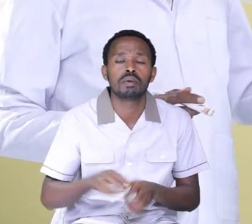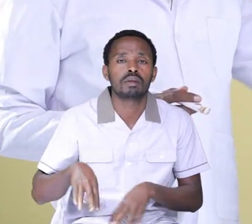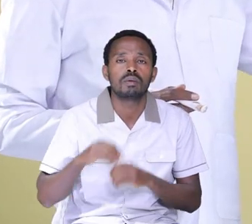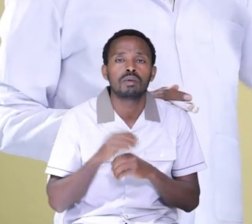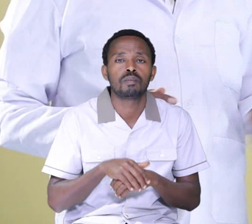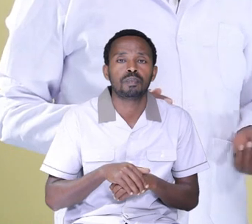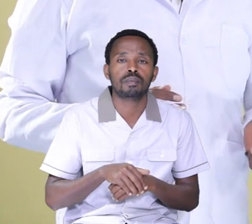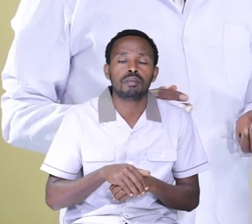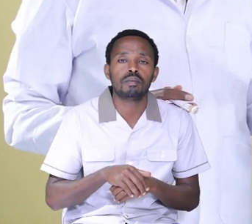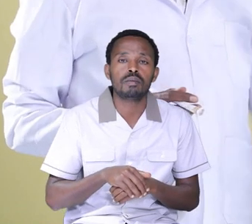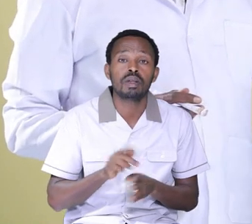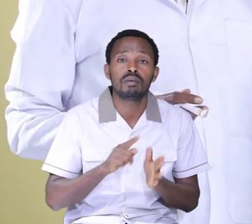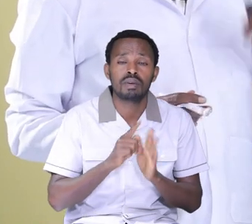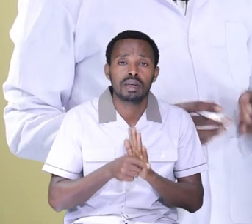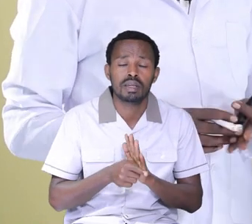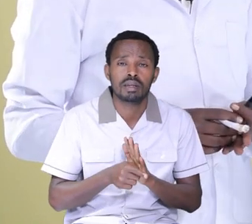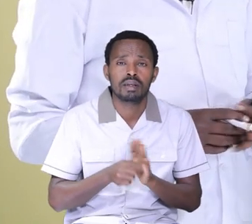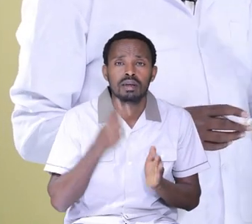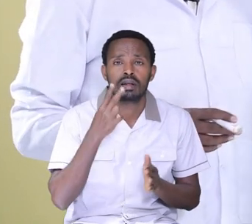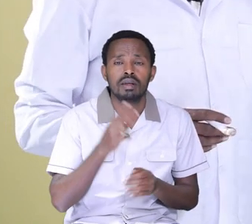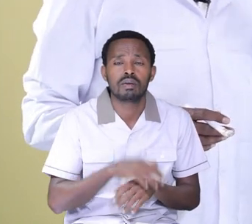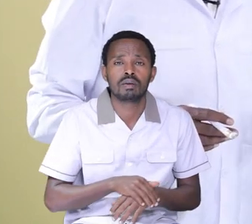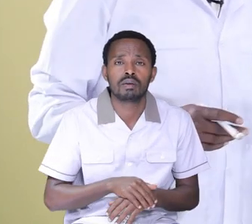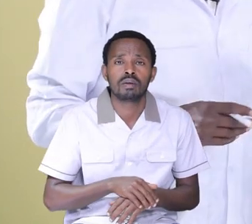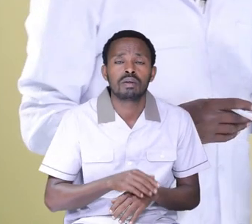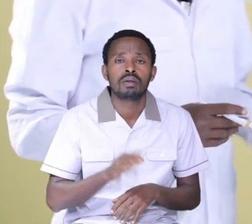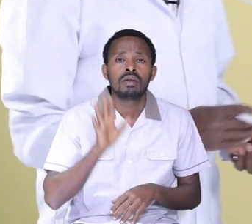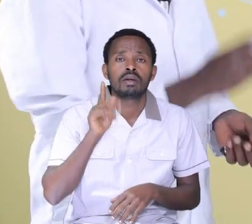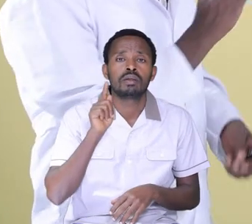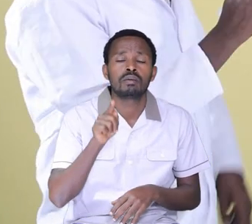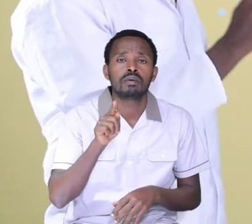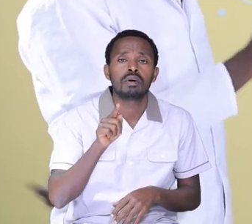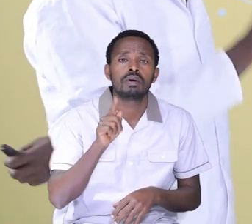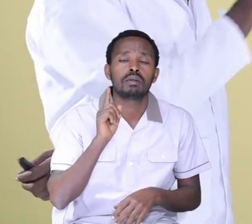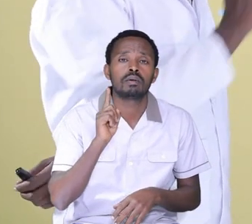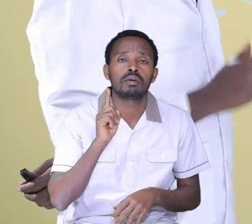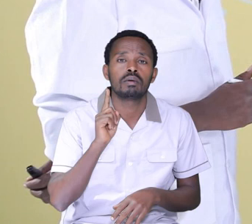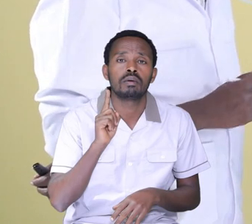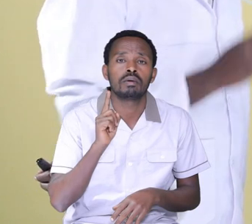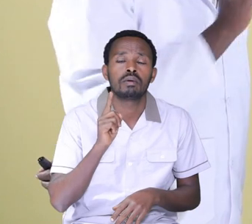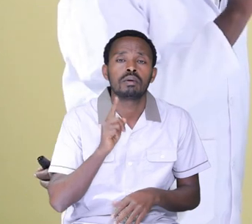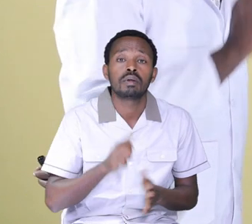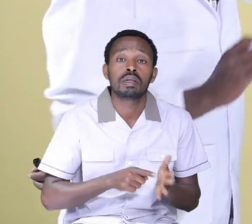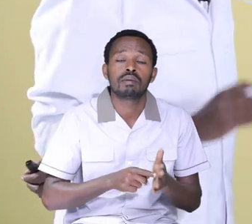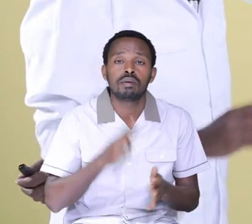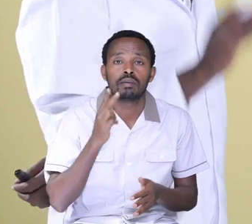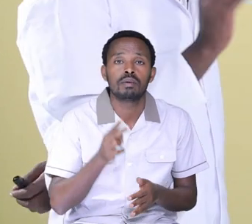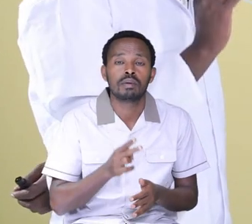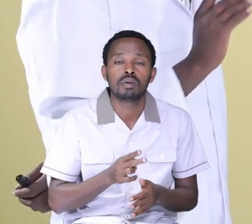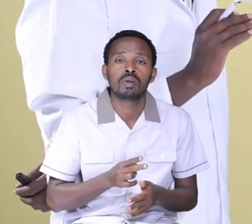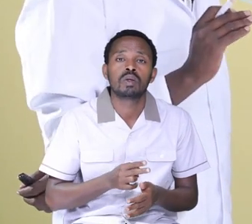Barattoota fakkeenya kana mee haa ilaallu. Fakkeenya 5:1 irratti agarsiifame ilaalidha. Humna